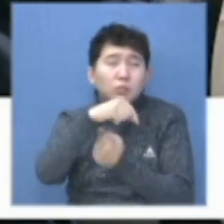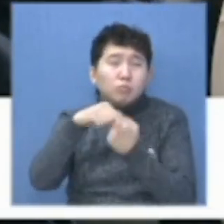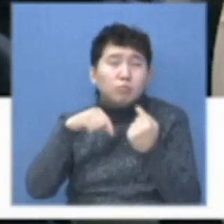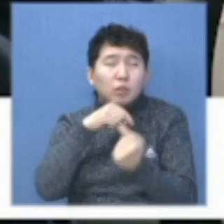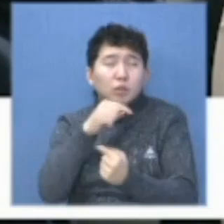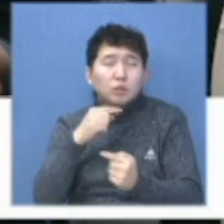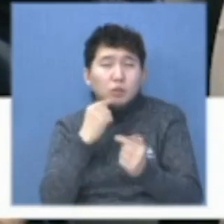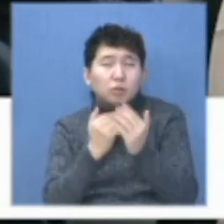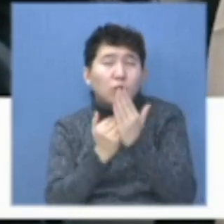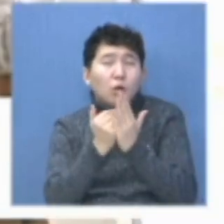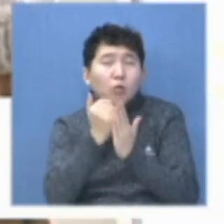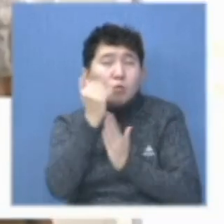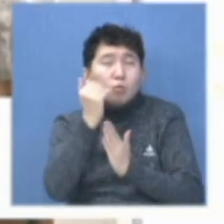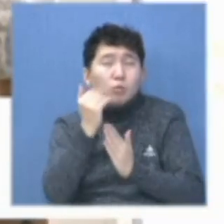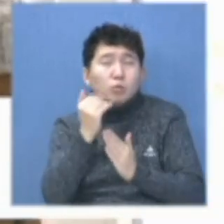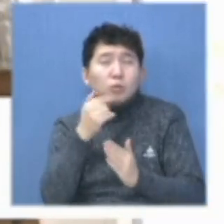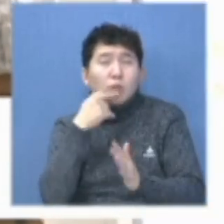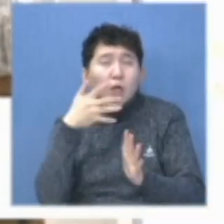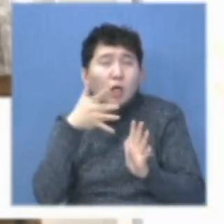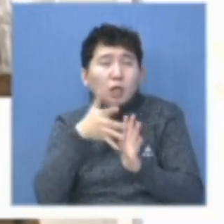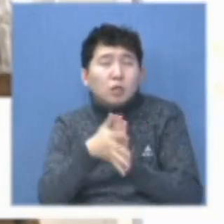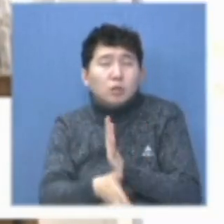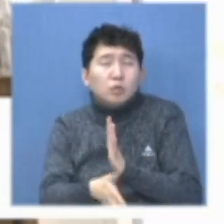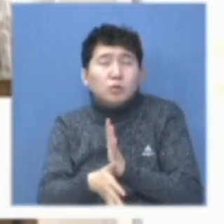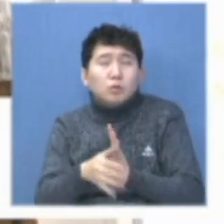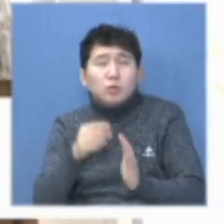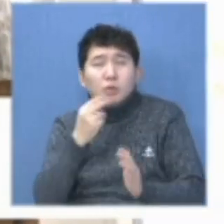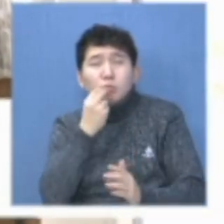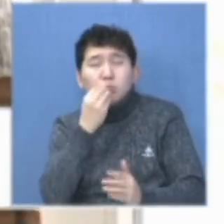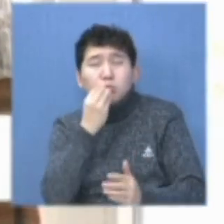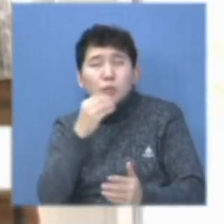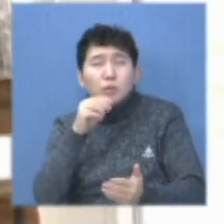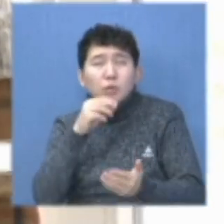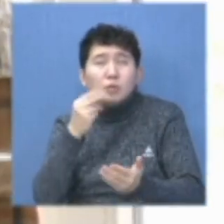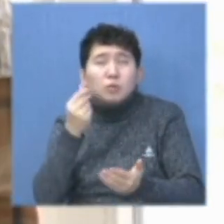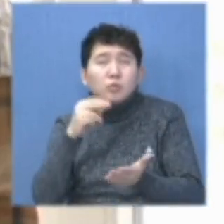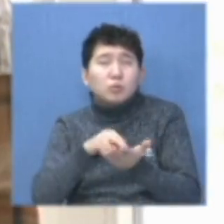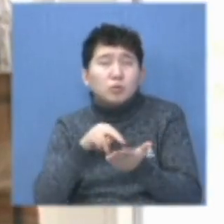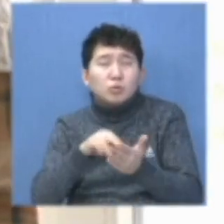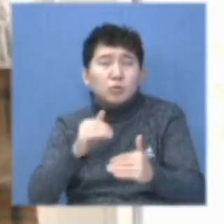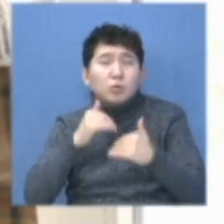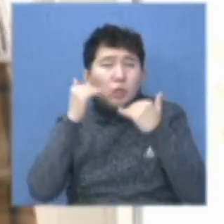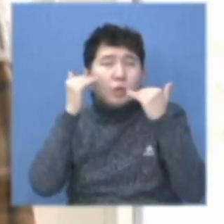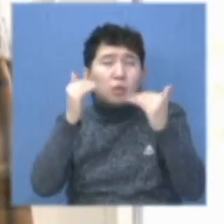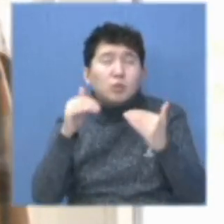роста расходов оставшиеся магазины у дома поднимут цены на товар уже с Нового года.